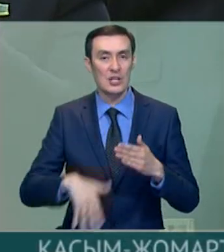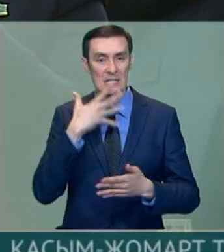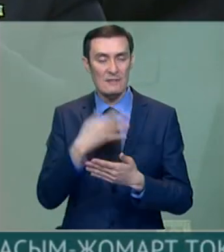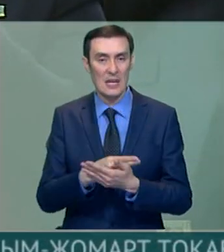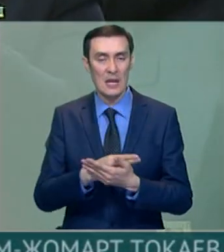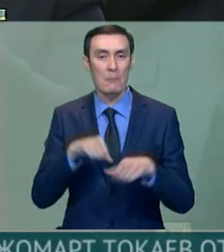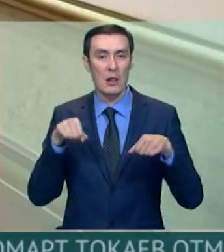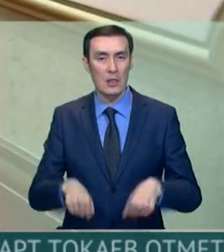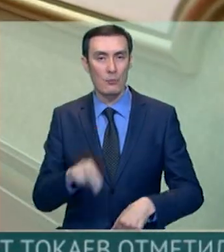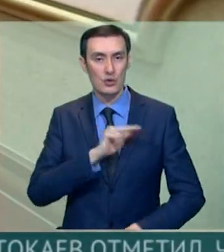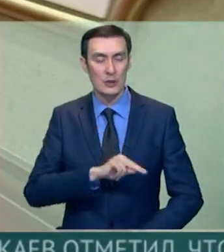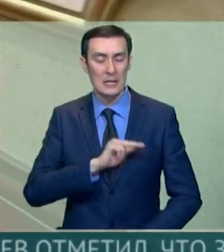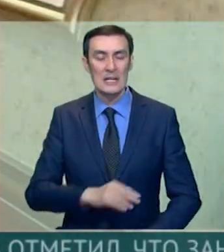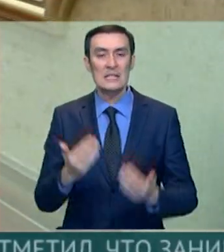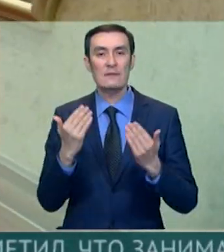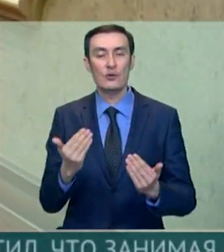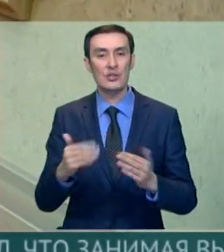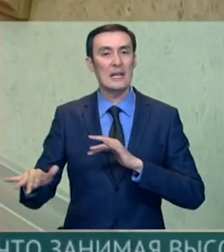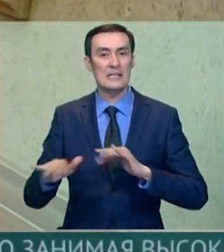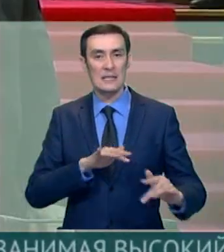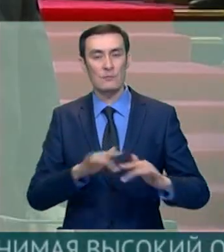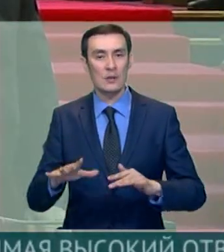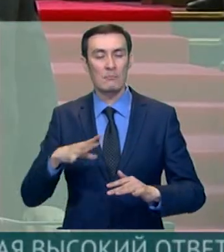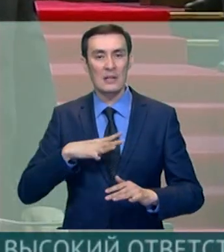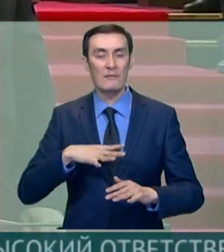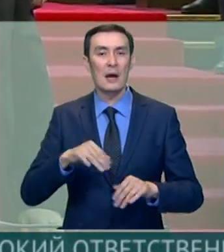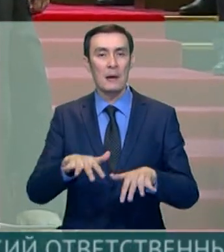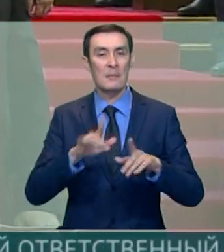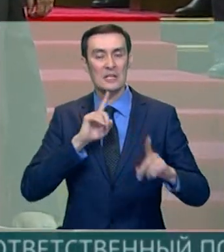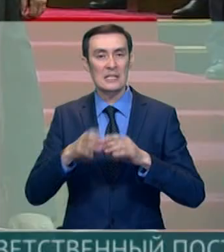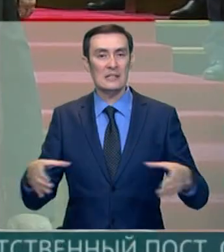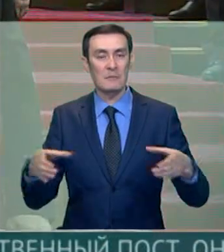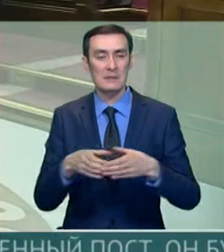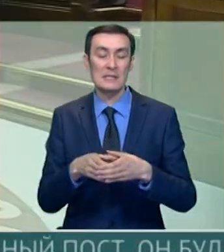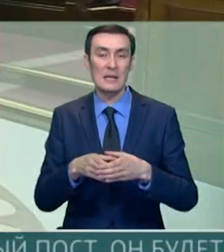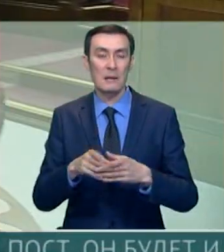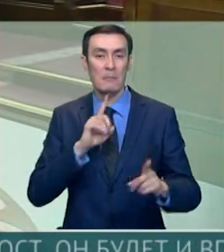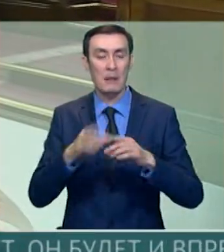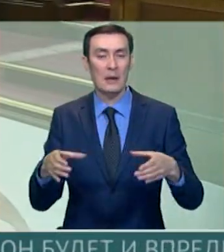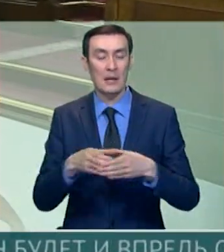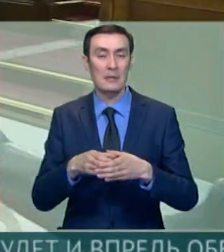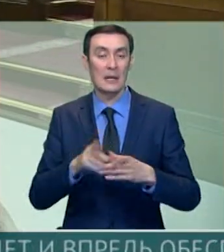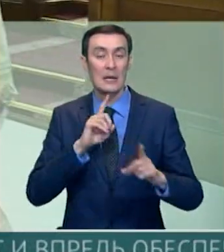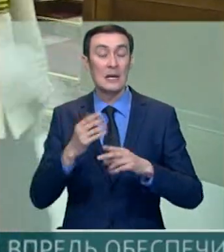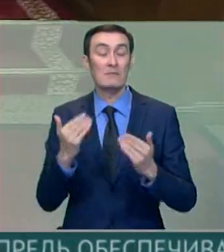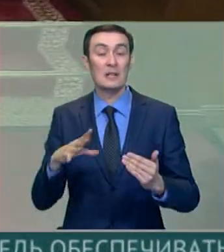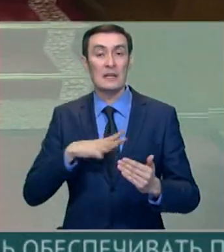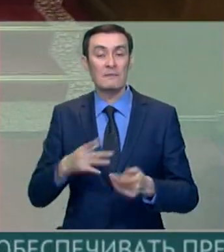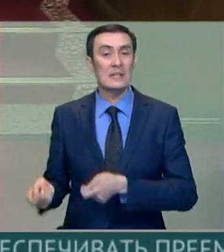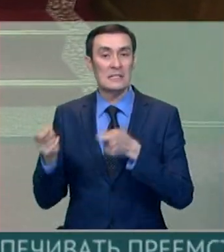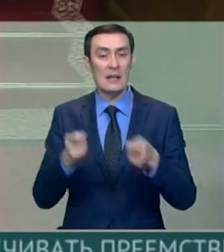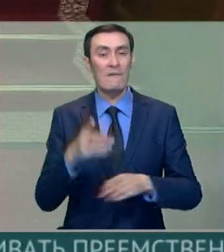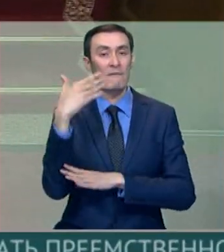своих полномочий. Сегодняшняя церемония проходила в Мажилисе на совместном заседании палат парламента. Сюда же внесли